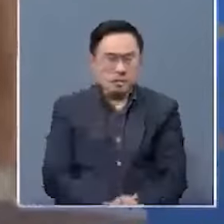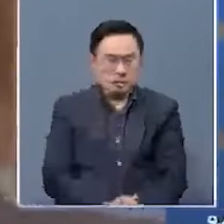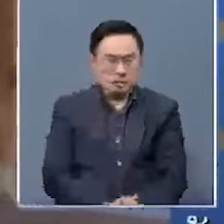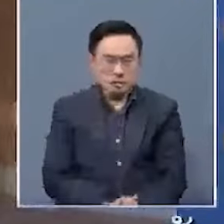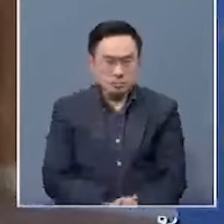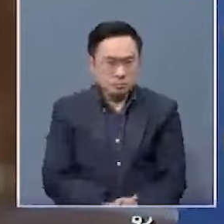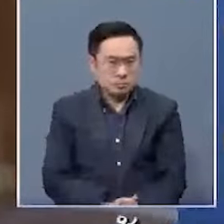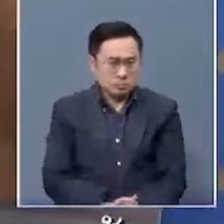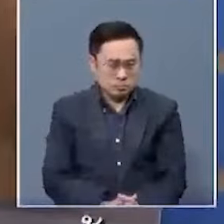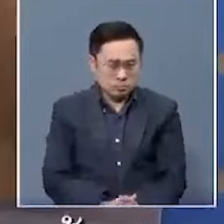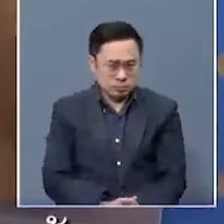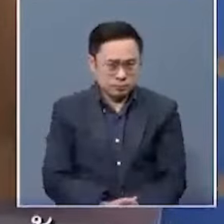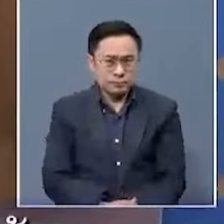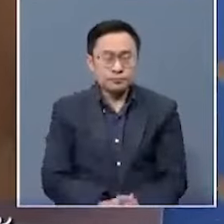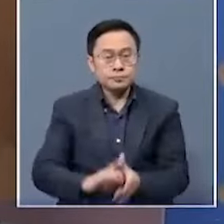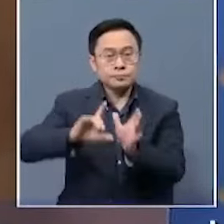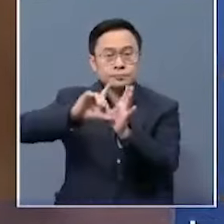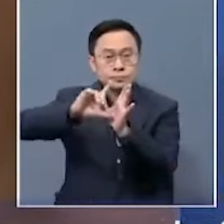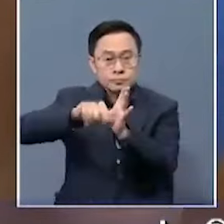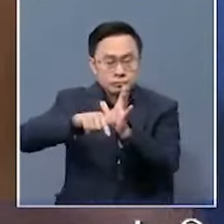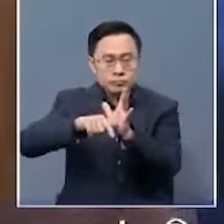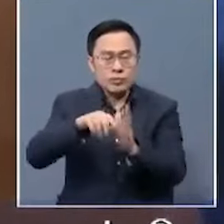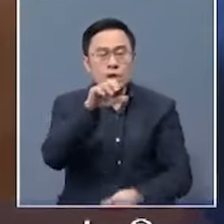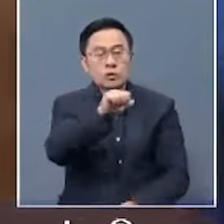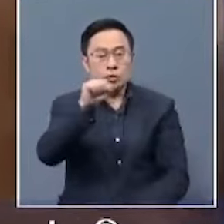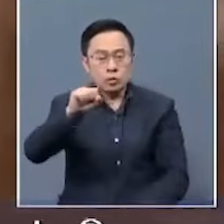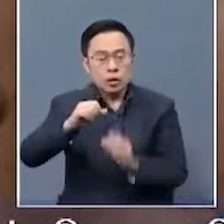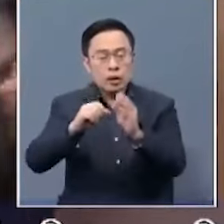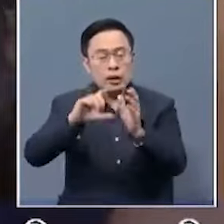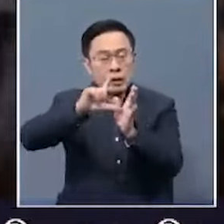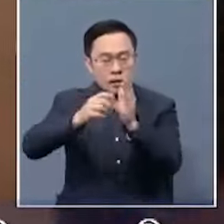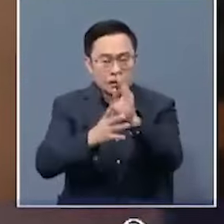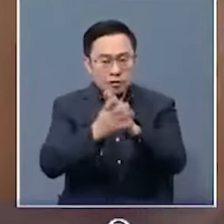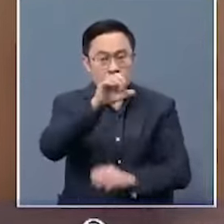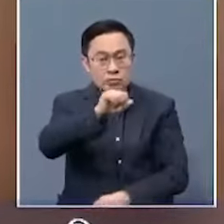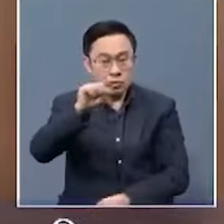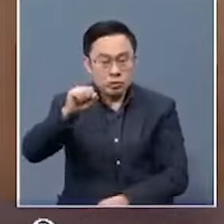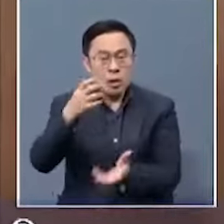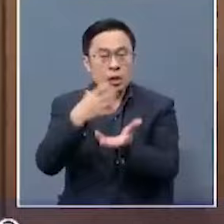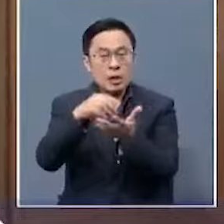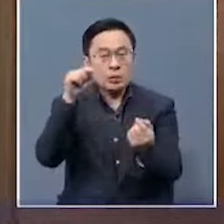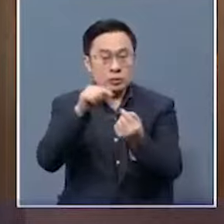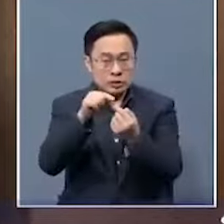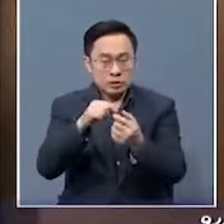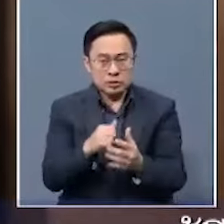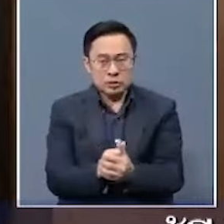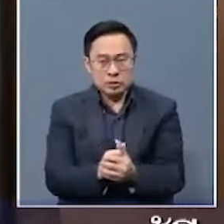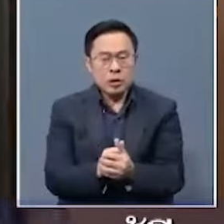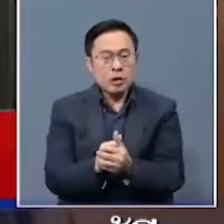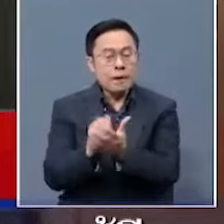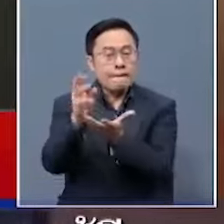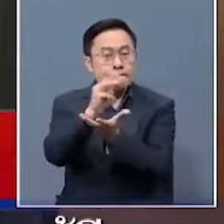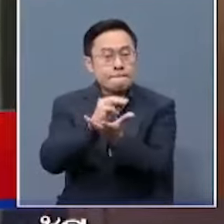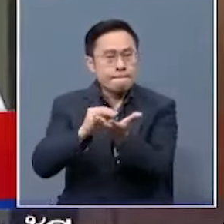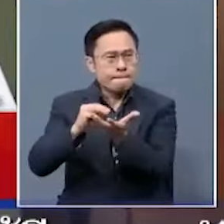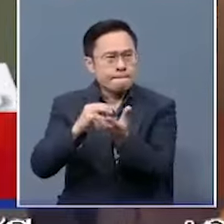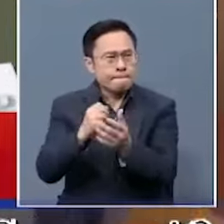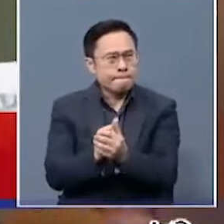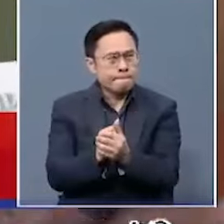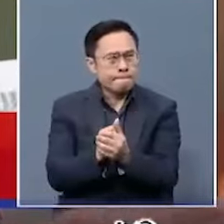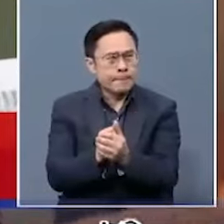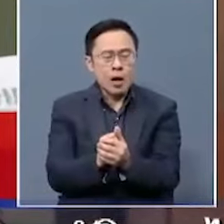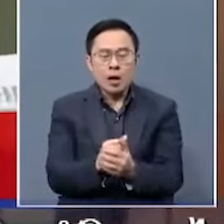ว่าที่ร้อยตำรวจตรีอาภัทรสุขนันท์เลขาธิการสภาผู้แทนราษฎรนะครับกล่าวถึงกรณีที่มีการแถลงข่าวของแคลิฟอร์เนียยูนิเวอร์ซิตี้นะครับ